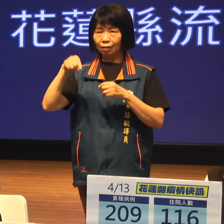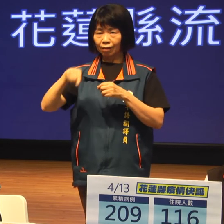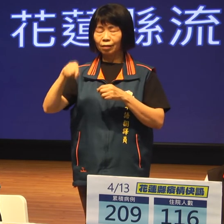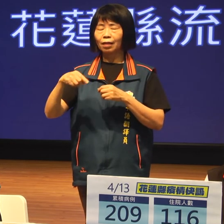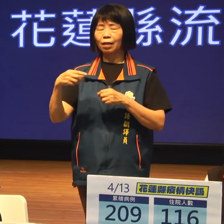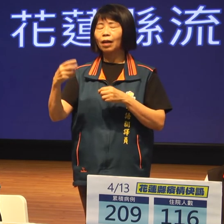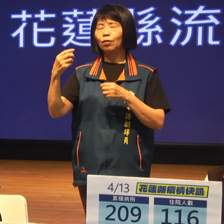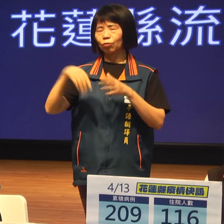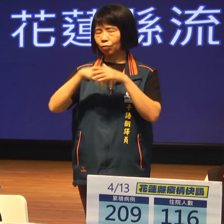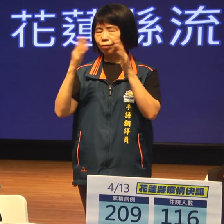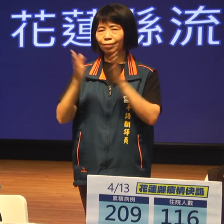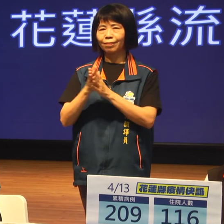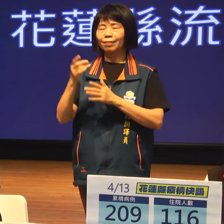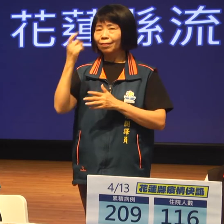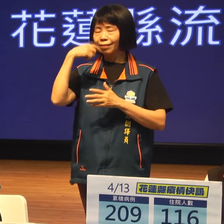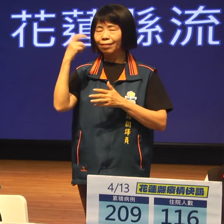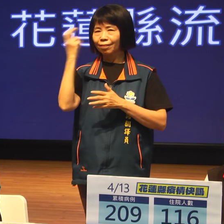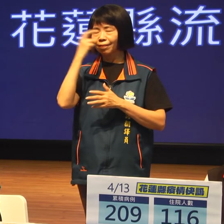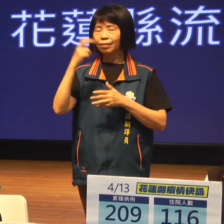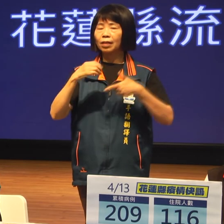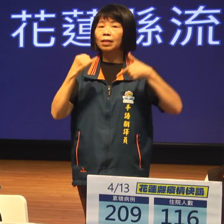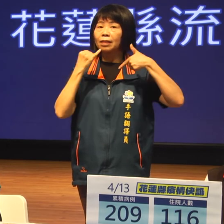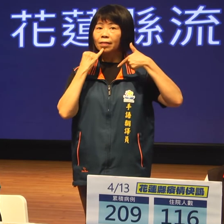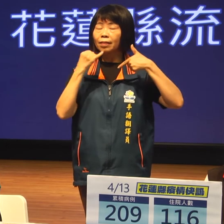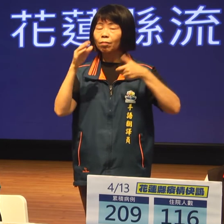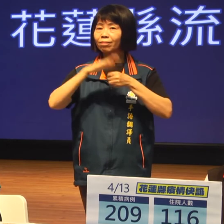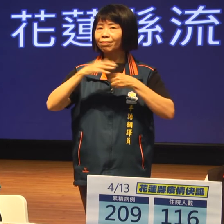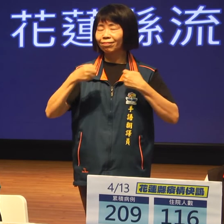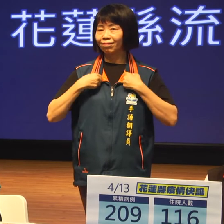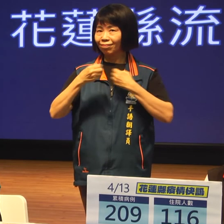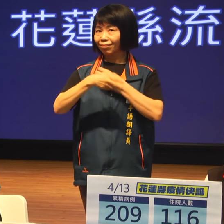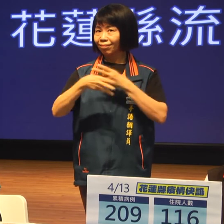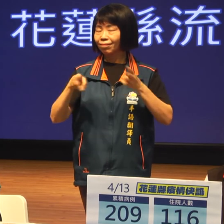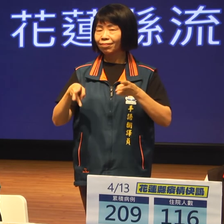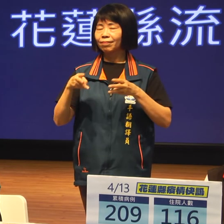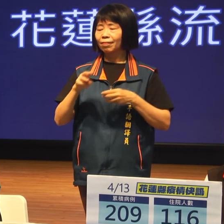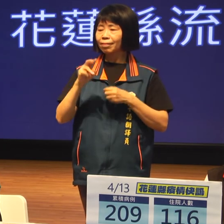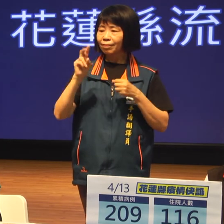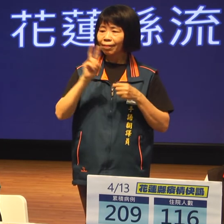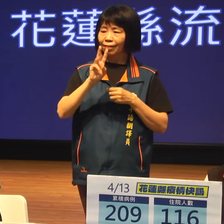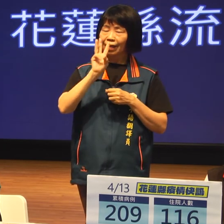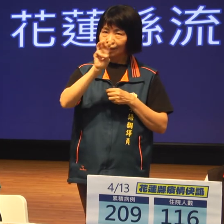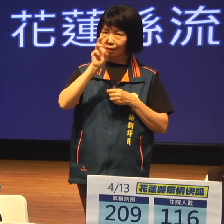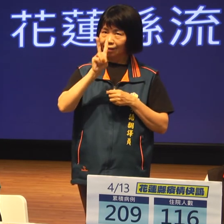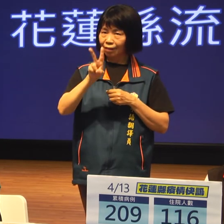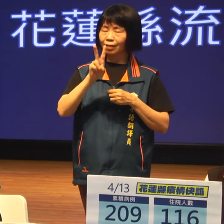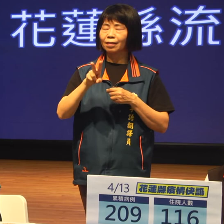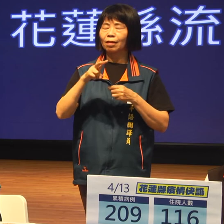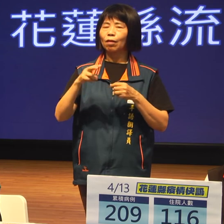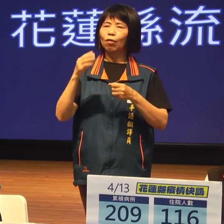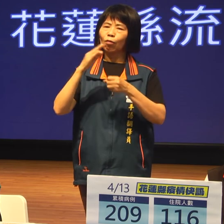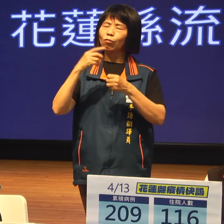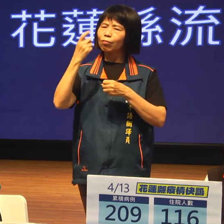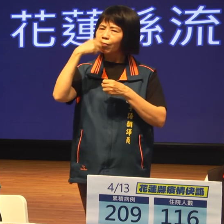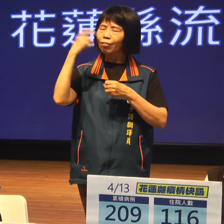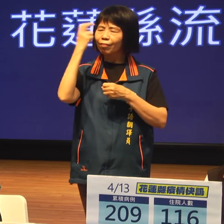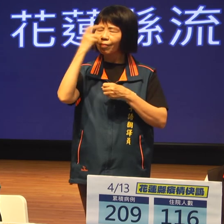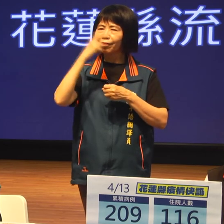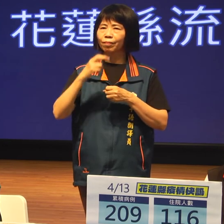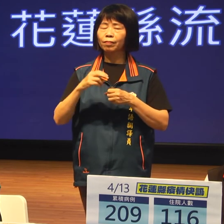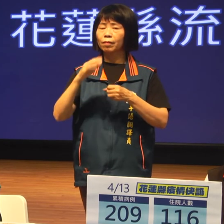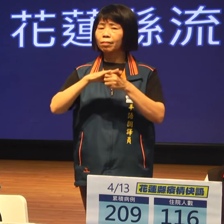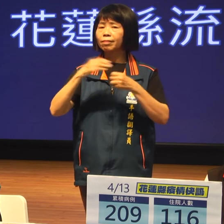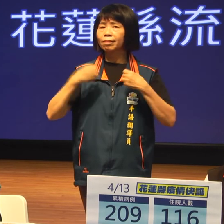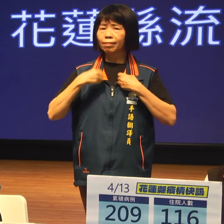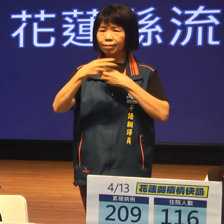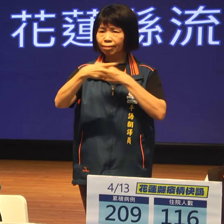分还有两位尚未采检，雅典补习班部分还有三位尚未采检，所以总共和补习班相关的一